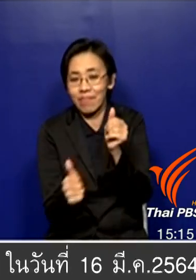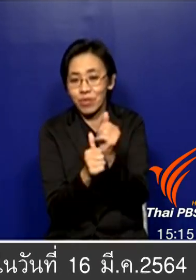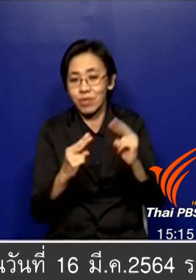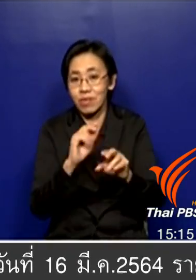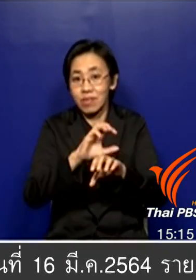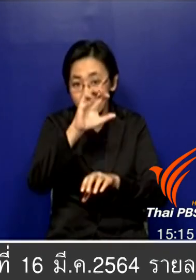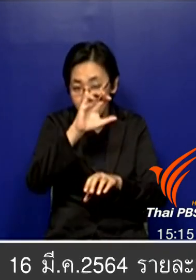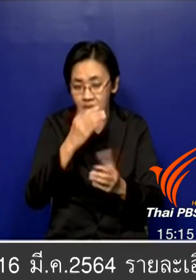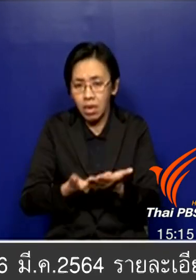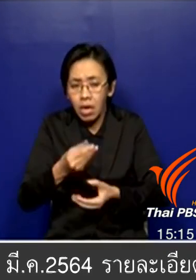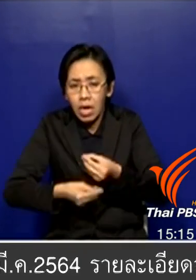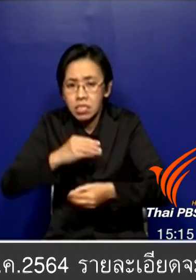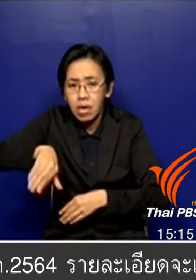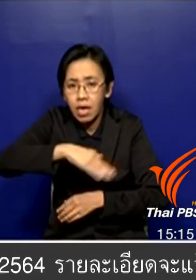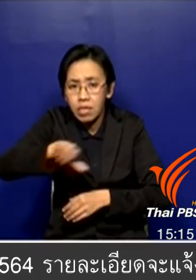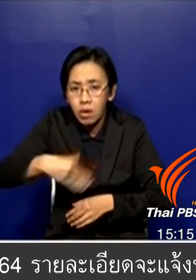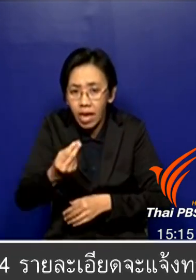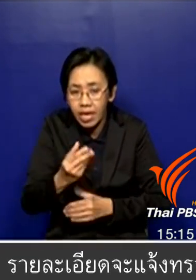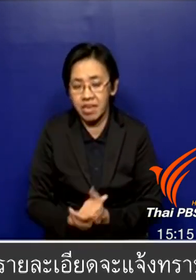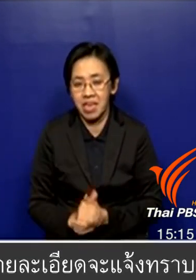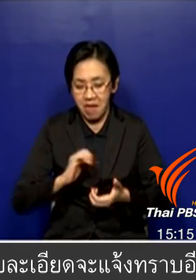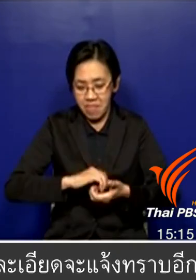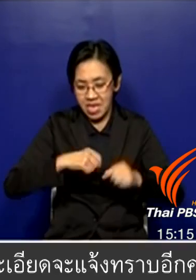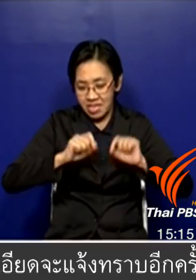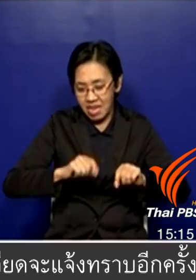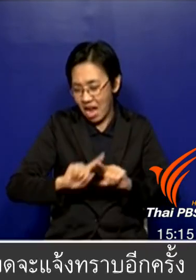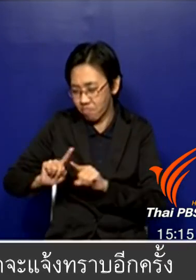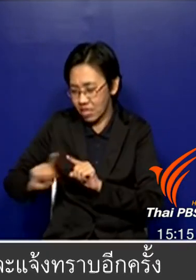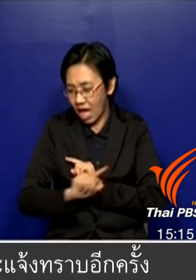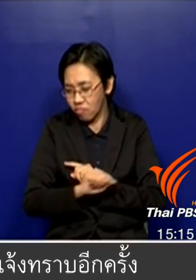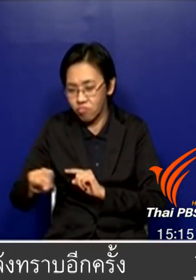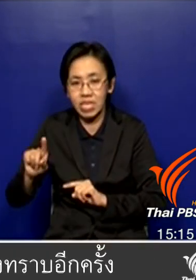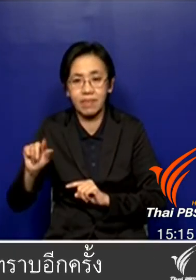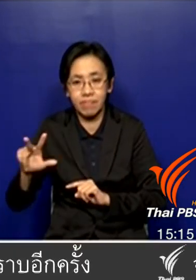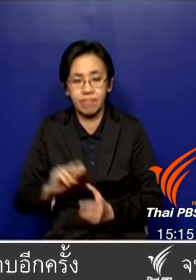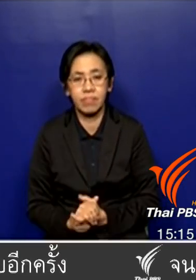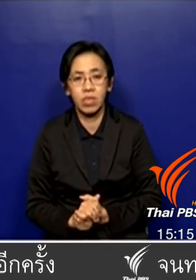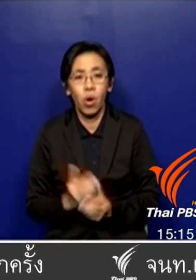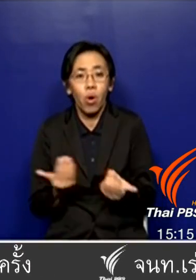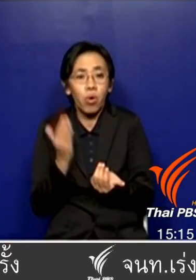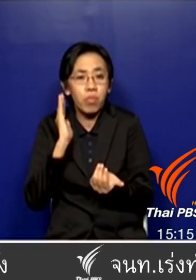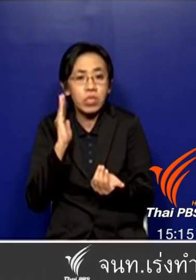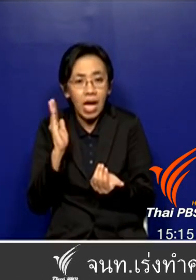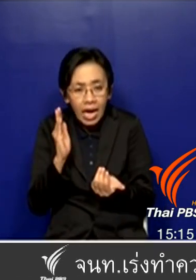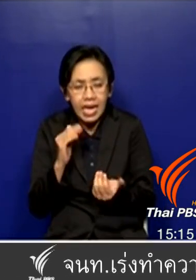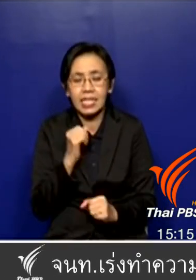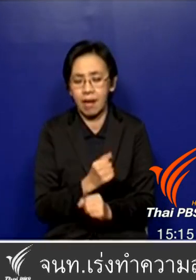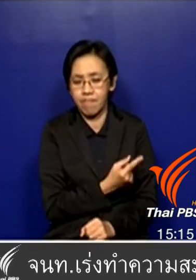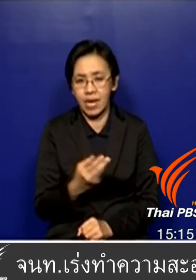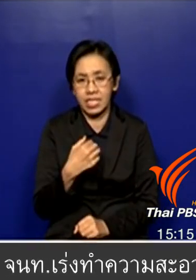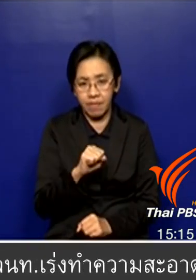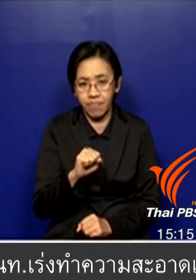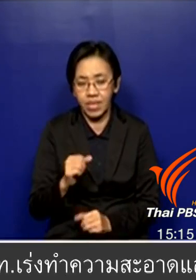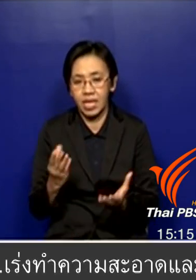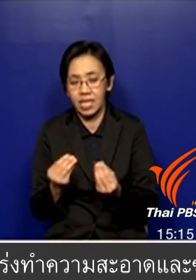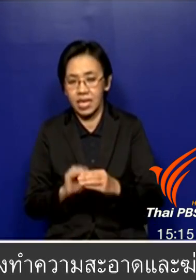นิพบกันซือขายทั้หมด 23 ธุรกรรมเป็นการซื้อขายทดนของลกชายในนิปน10 ธุรกรรม 31,